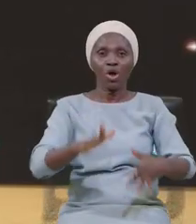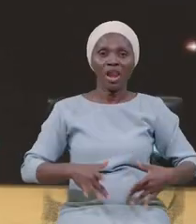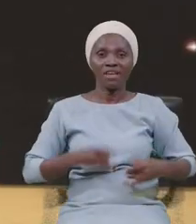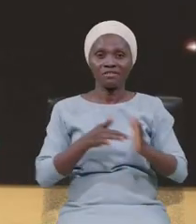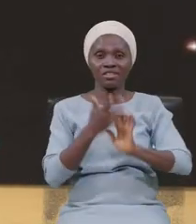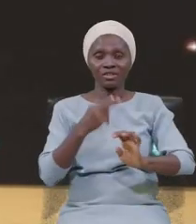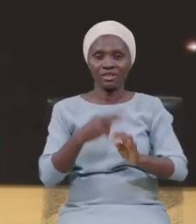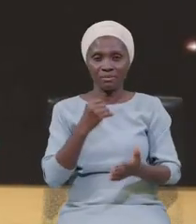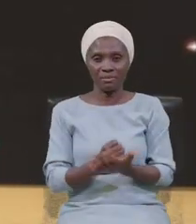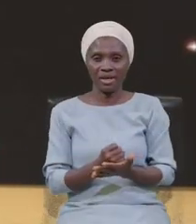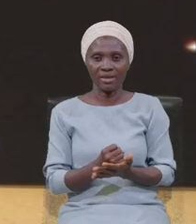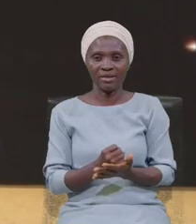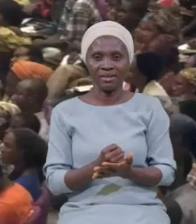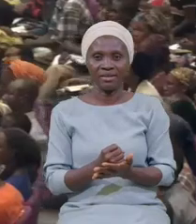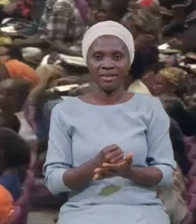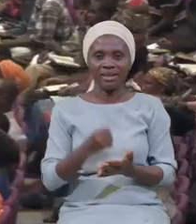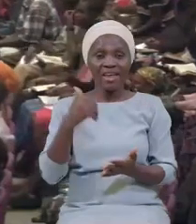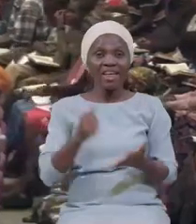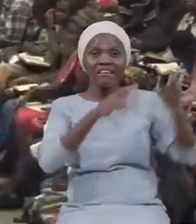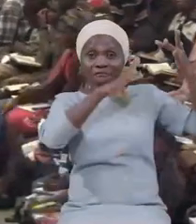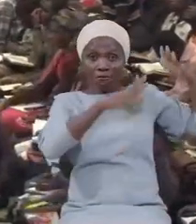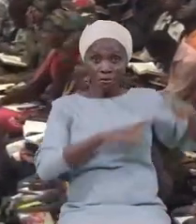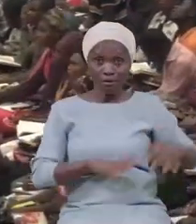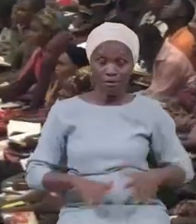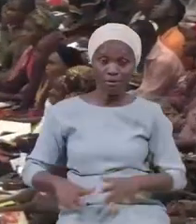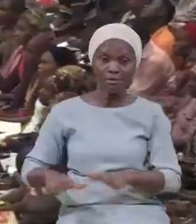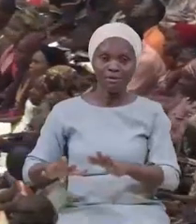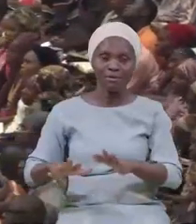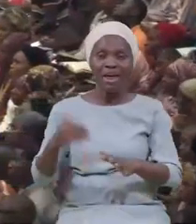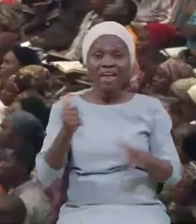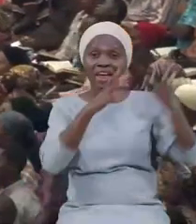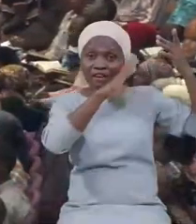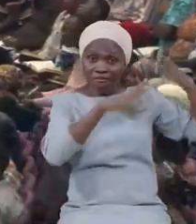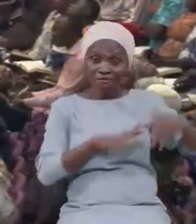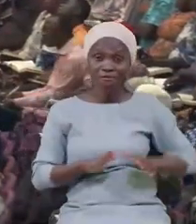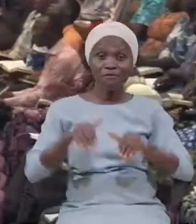de Jésus. Il donnera un déluge de bénédiction.